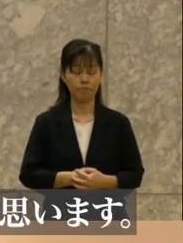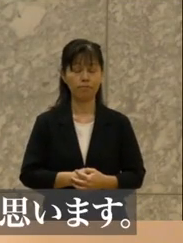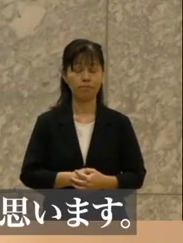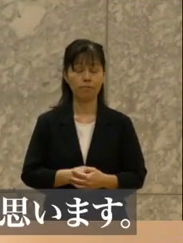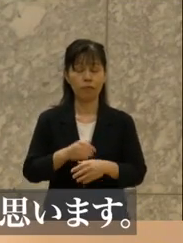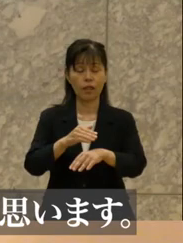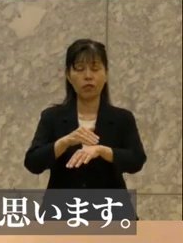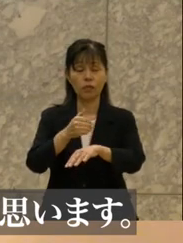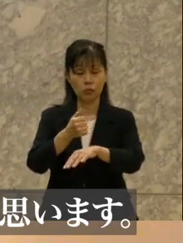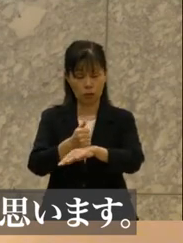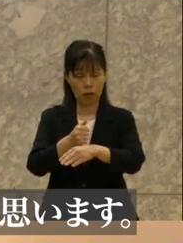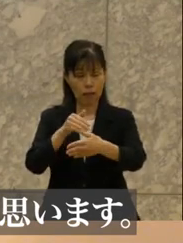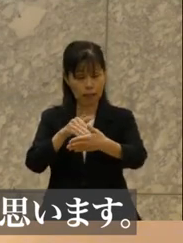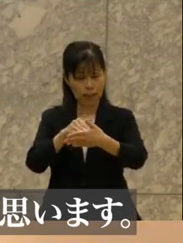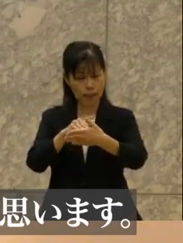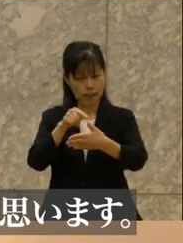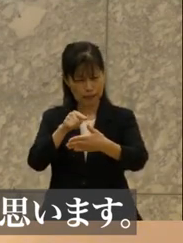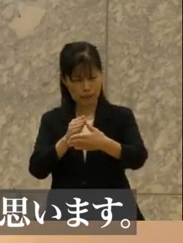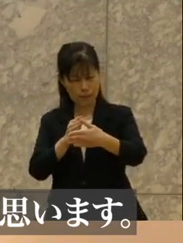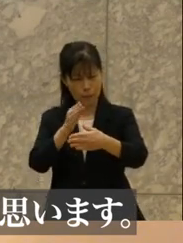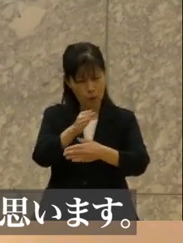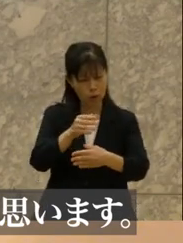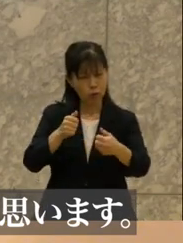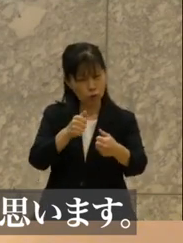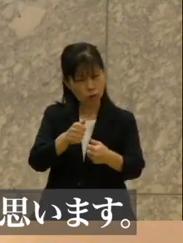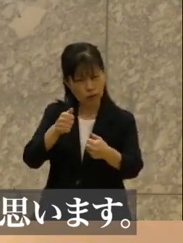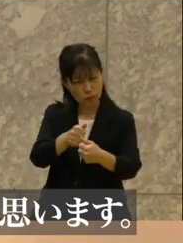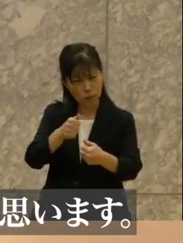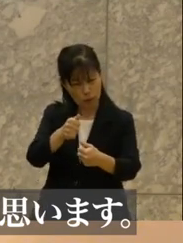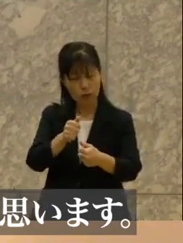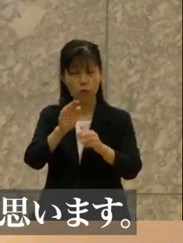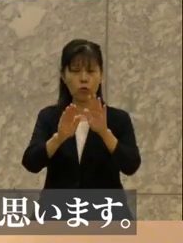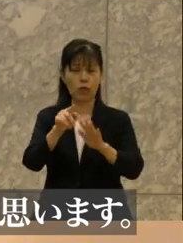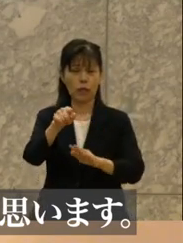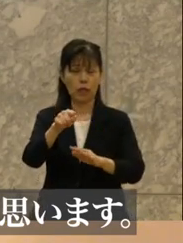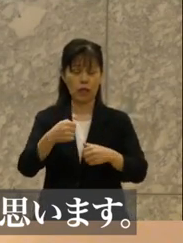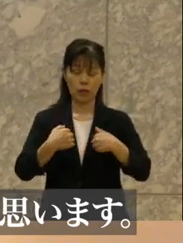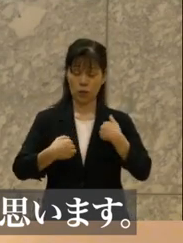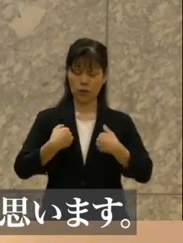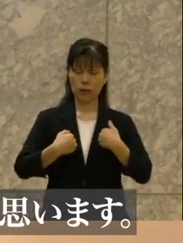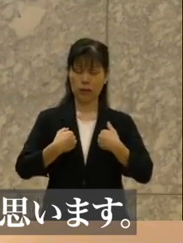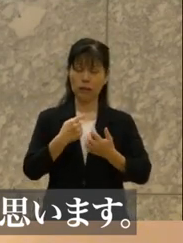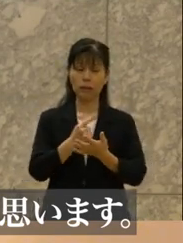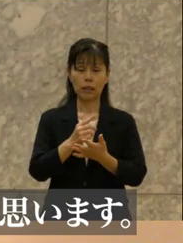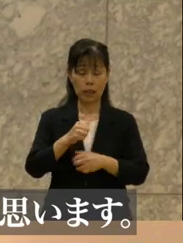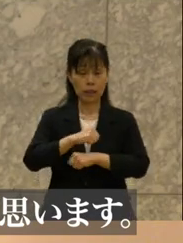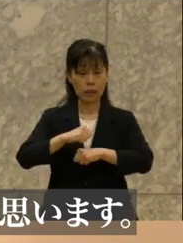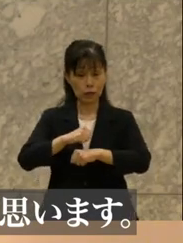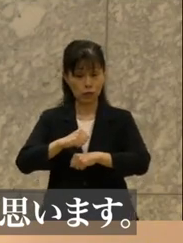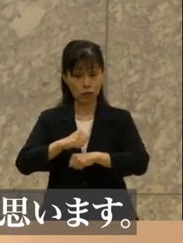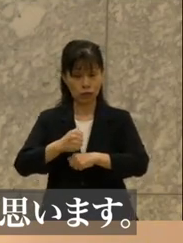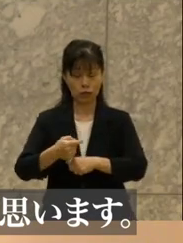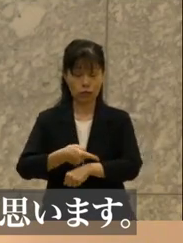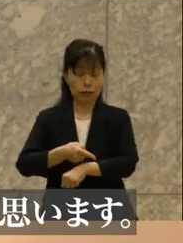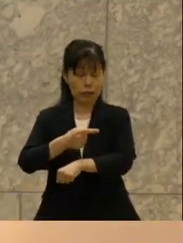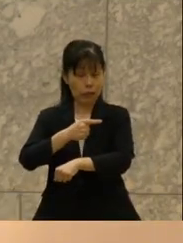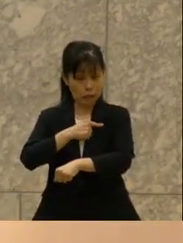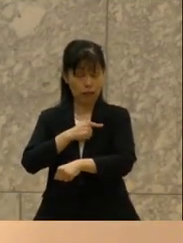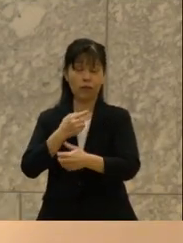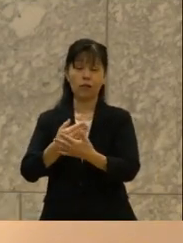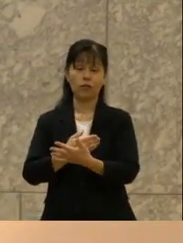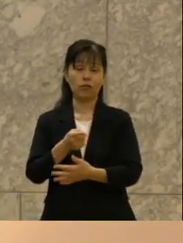アスリートが限界に挑戦するその姿は喜びだけでなく生きる活力になると思い